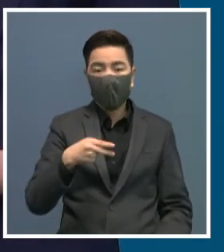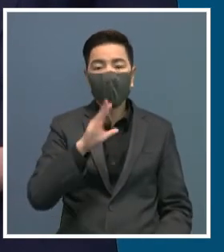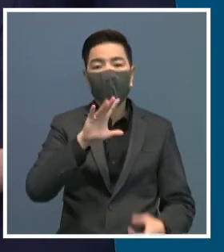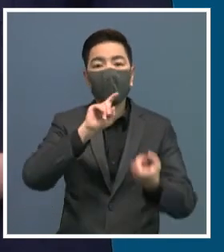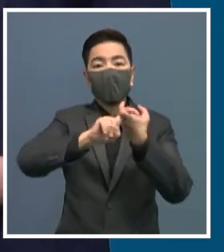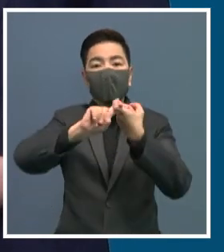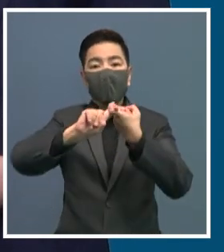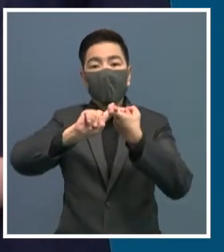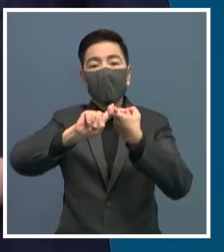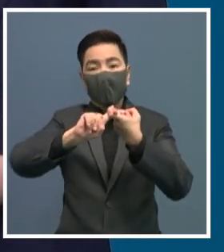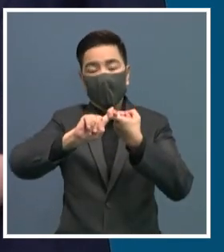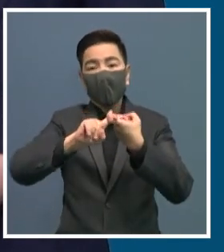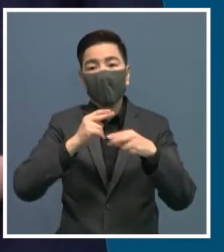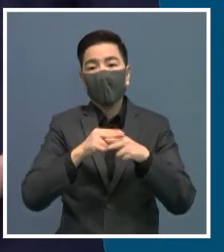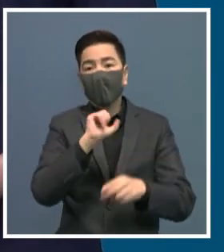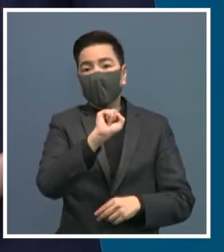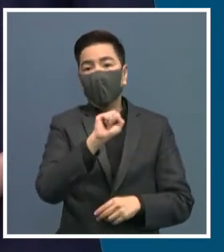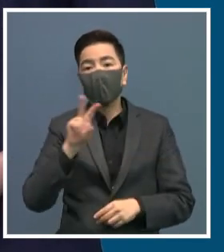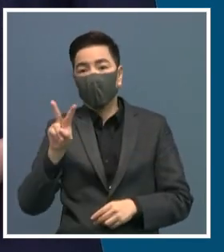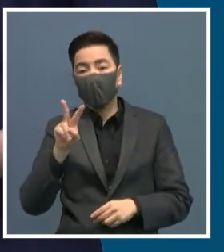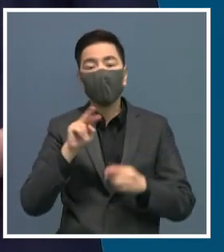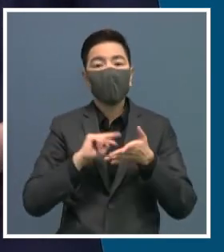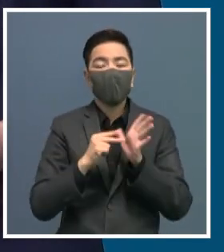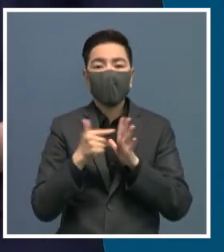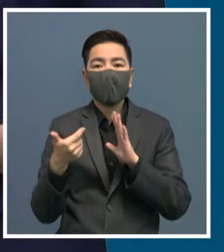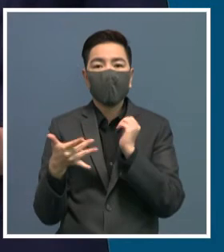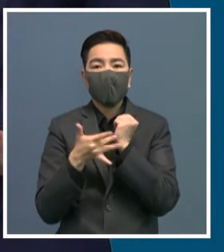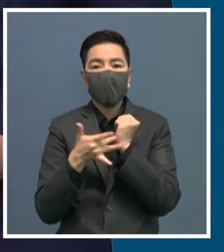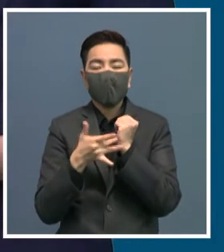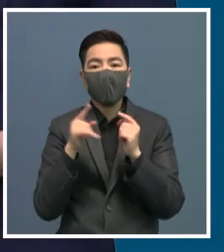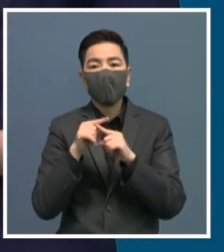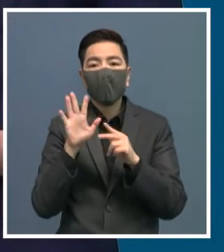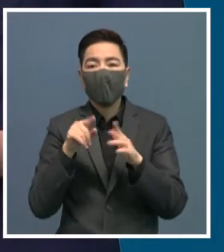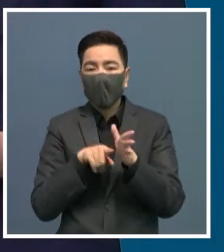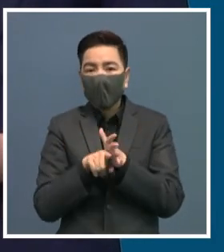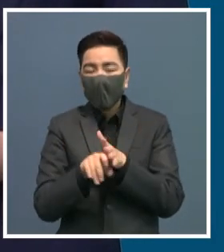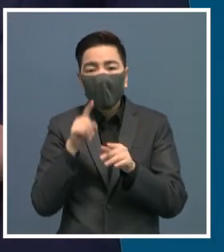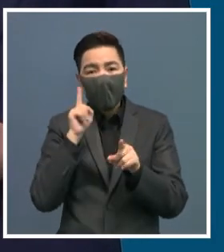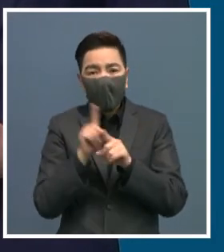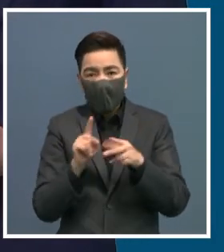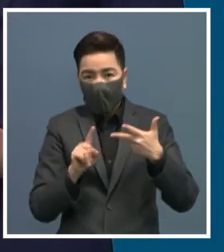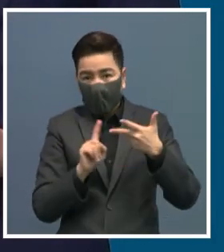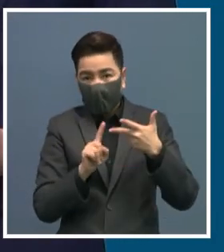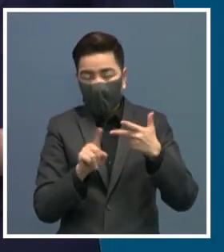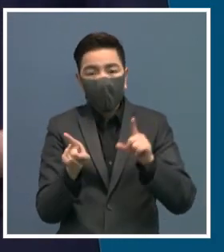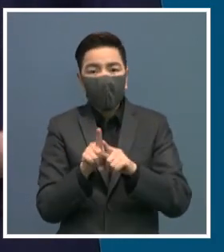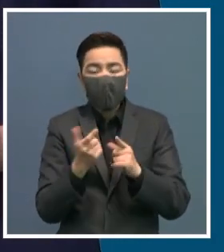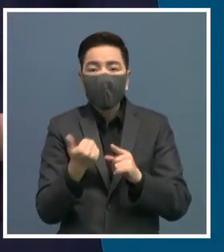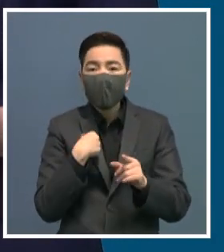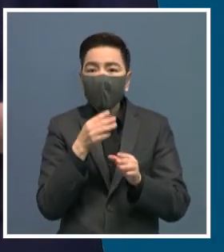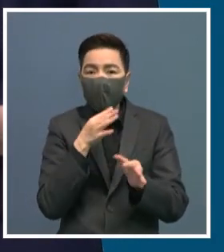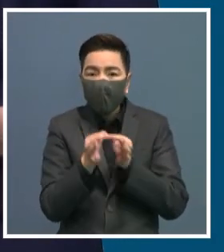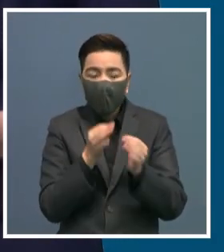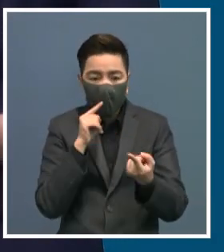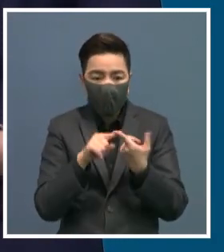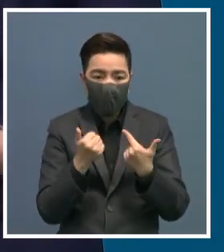นิค Vค่ะมาจากทางรัสเซียนะคะตัวนี้ใช้เทคโนโลยี vectorของไวรัสเช่นกันอย่างที่อธิบายให้คุณผู้ชมฟังไป